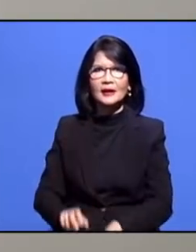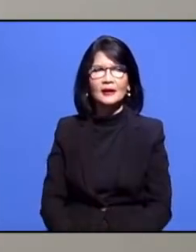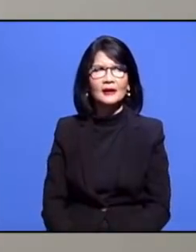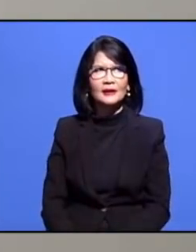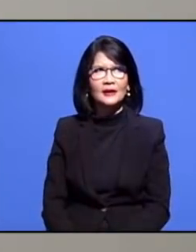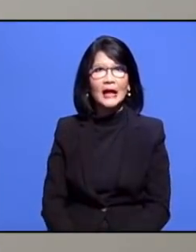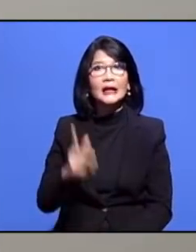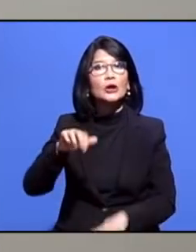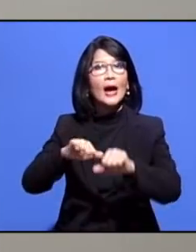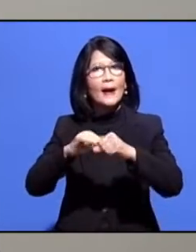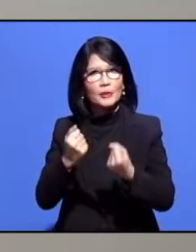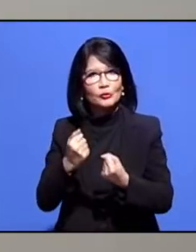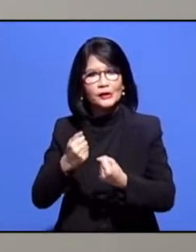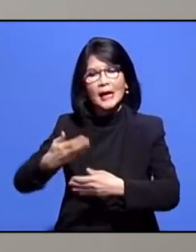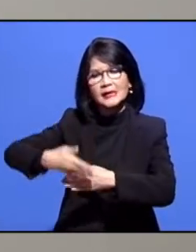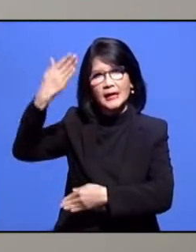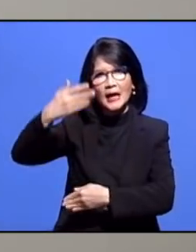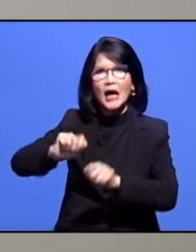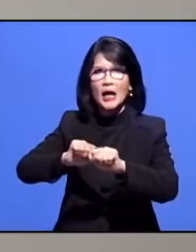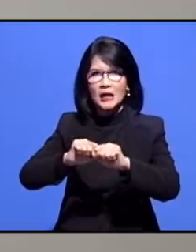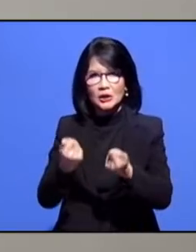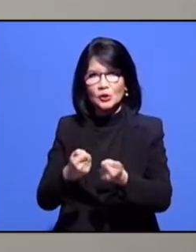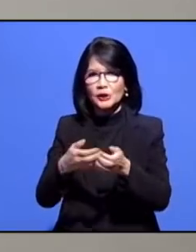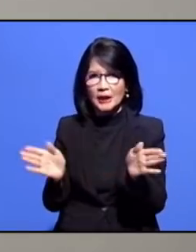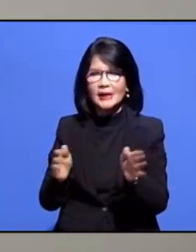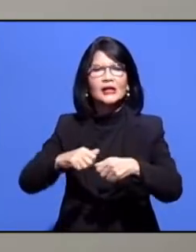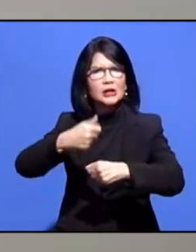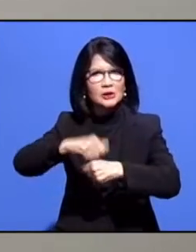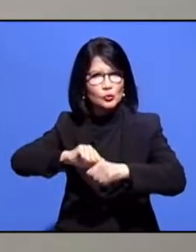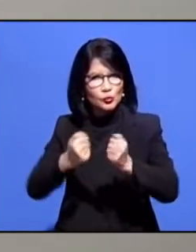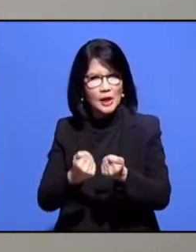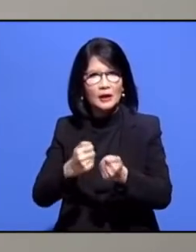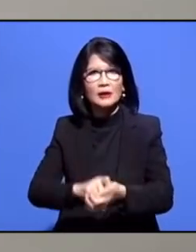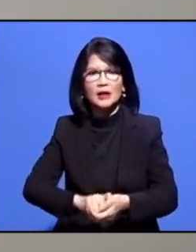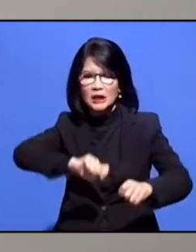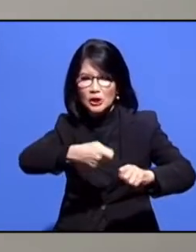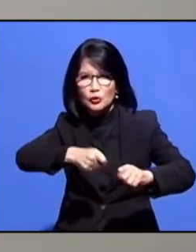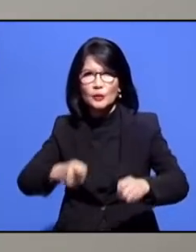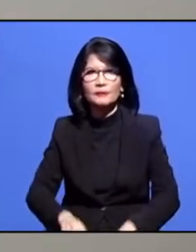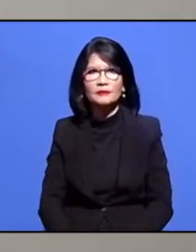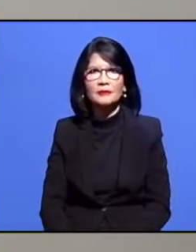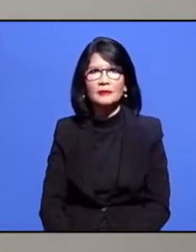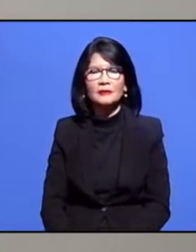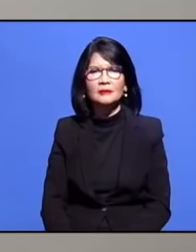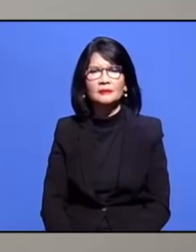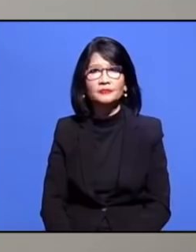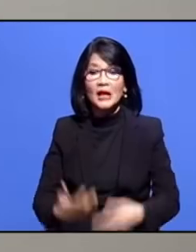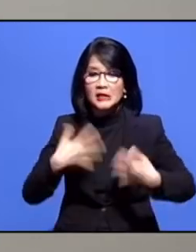kemudian merusak jendela dengan sekrup yang dibuka itu, kemudian setelah melakukan